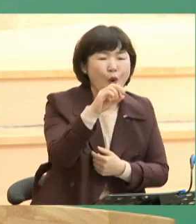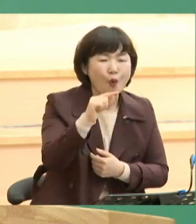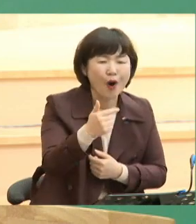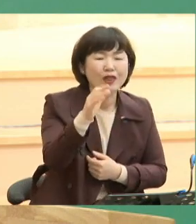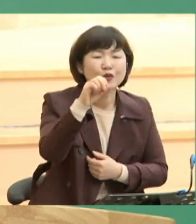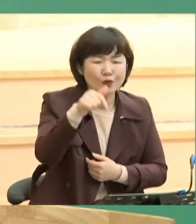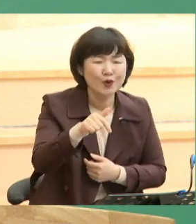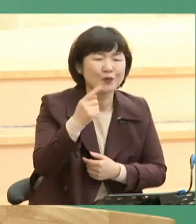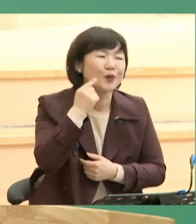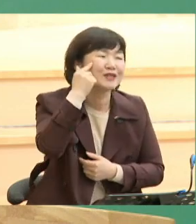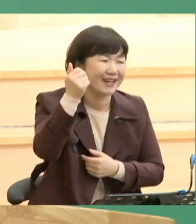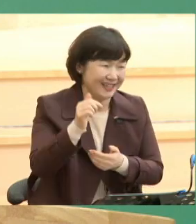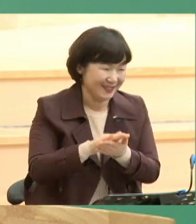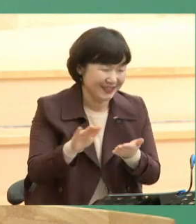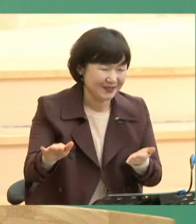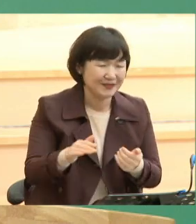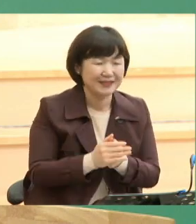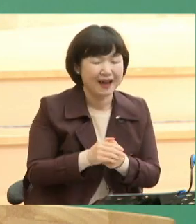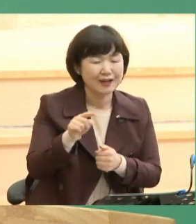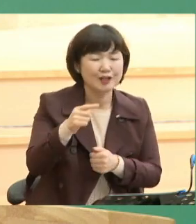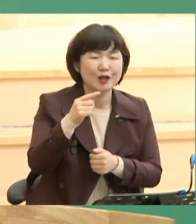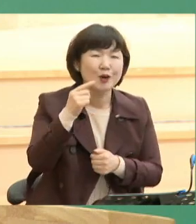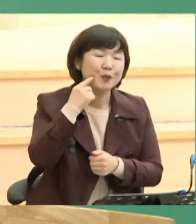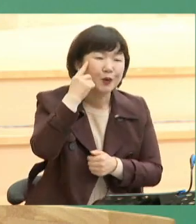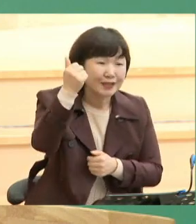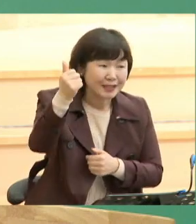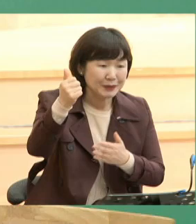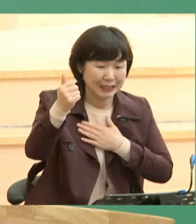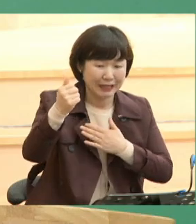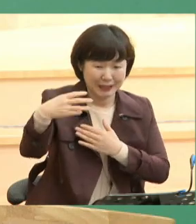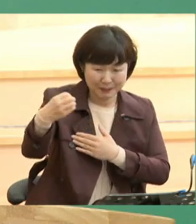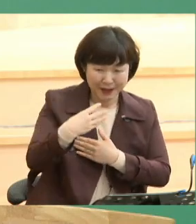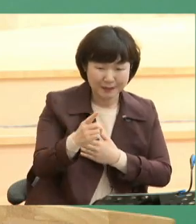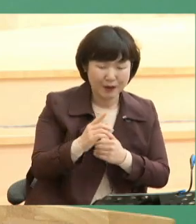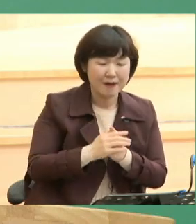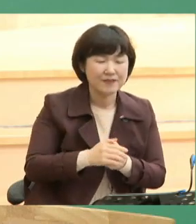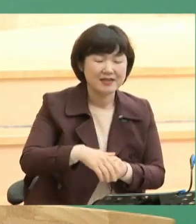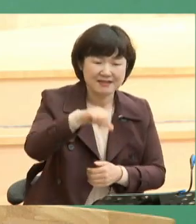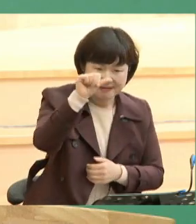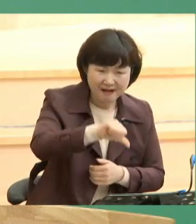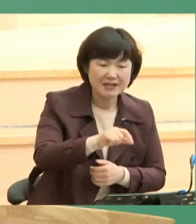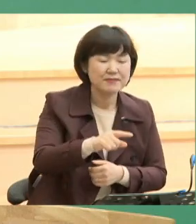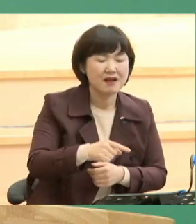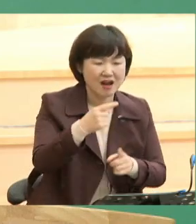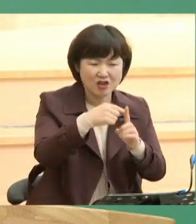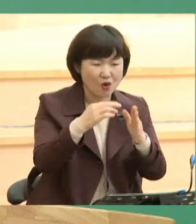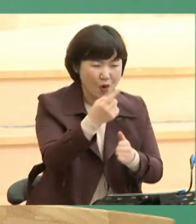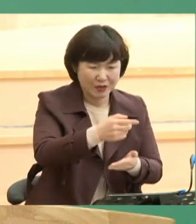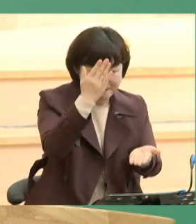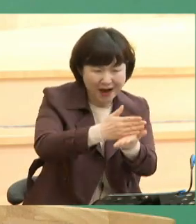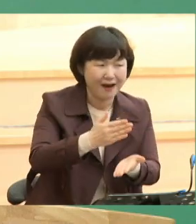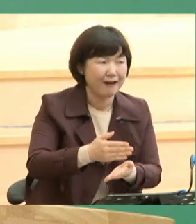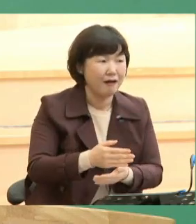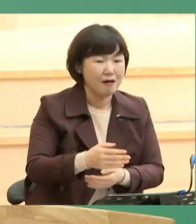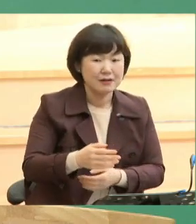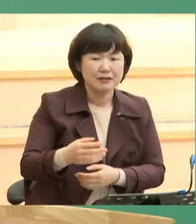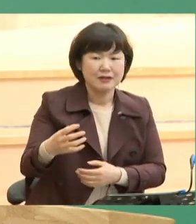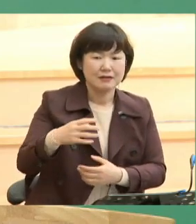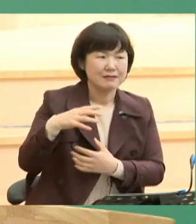이십니다 그 목사님 저한테 뭐라고 하는지 아십니까 떨어질 것 같은 교회의 나타나지 마라